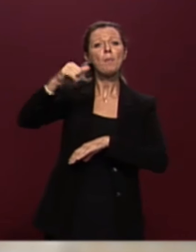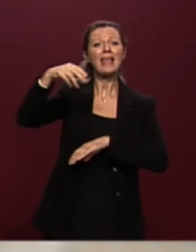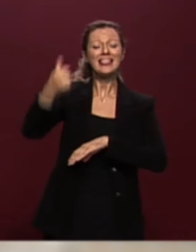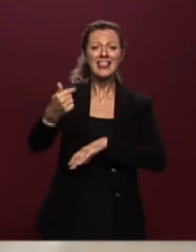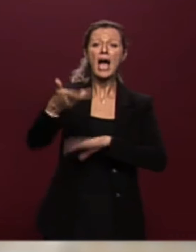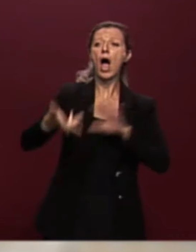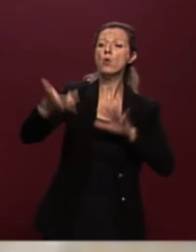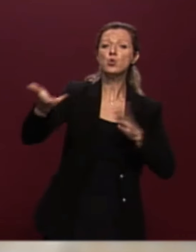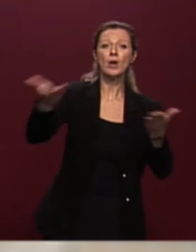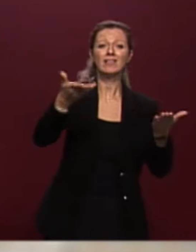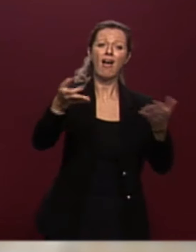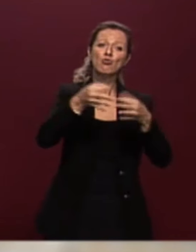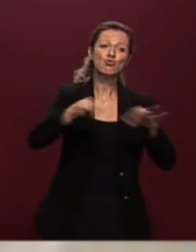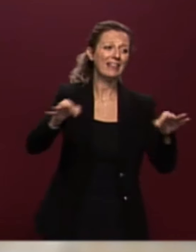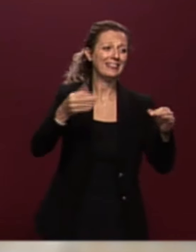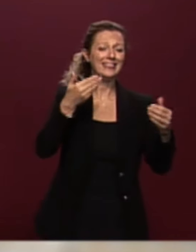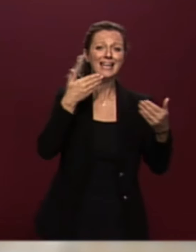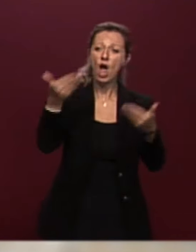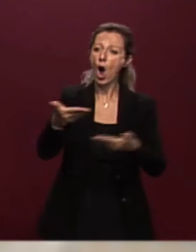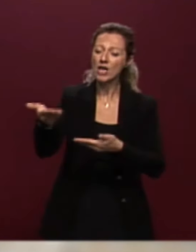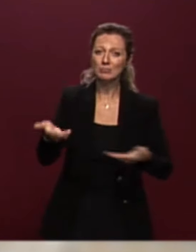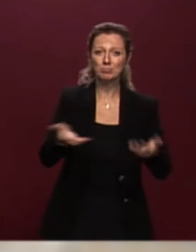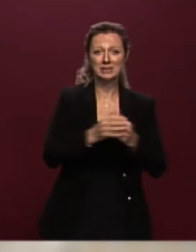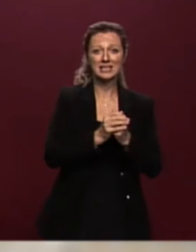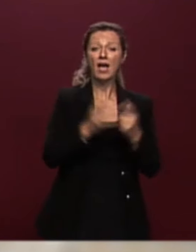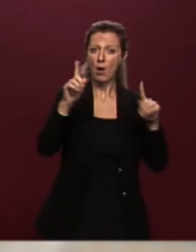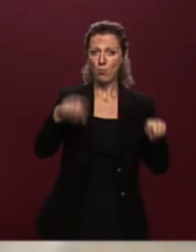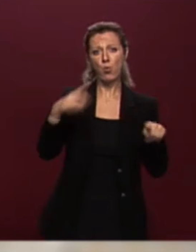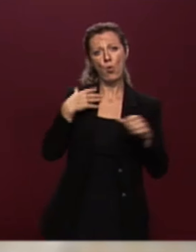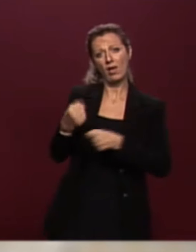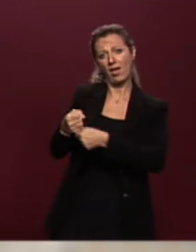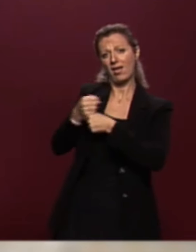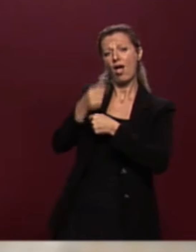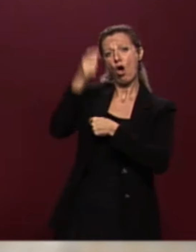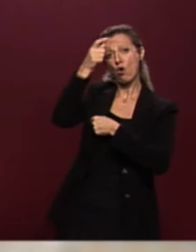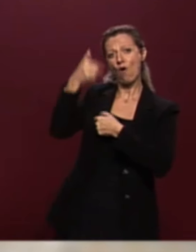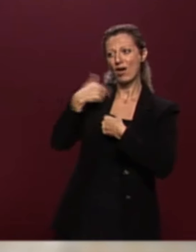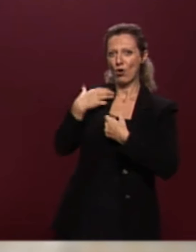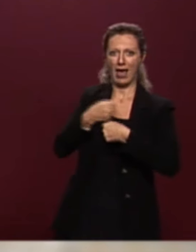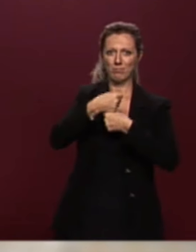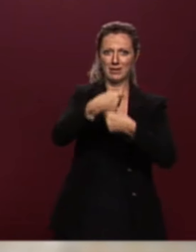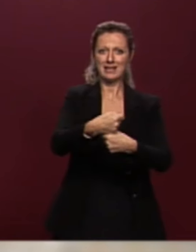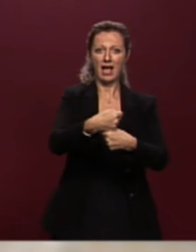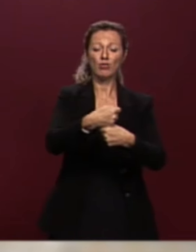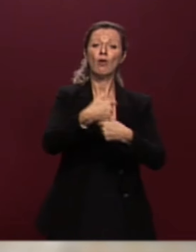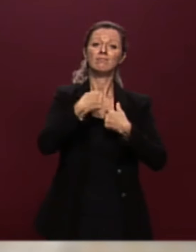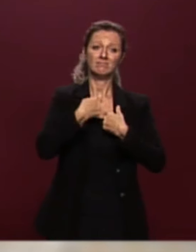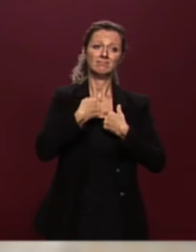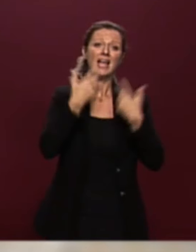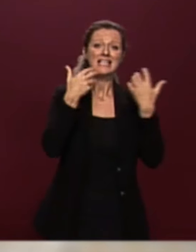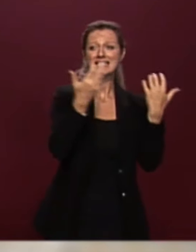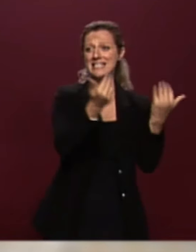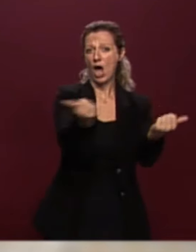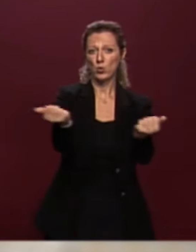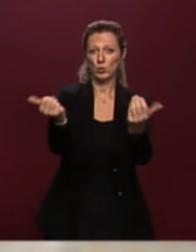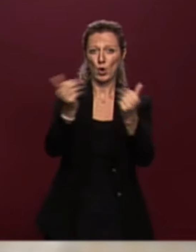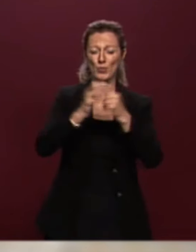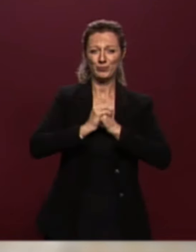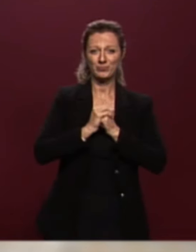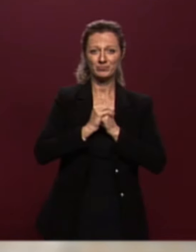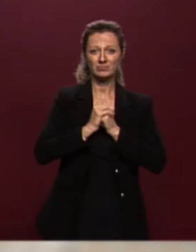e gentili ospiti, anche a nome del Governo che qui rappresento vi porgo il saluto. E